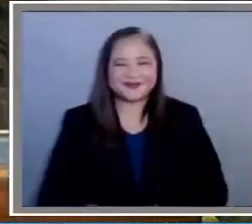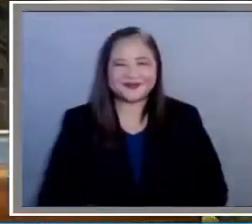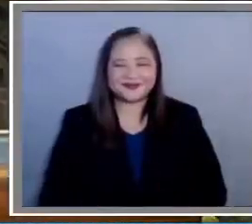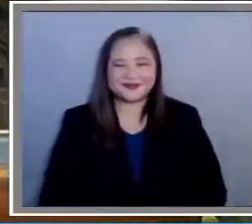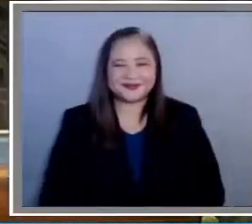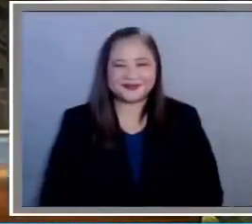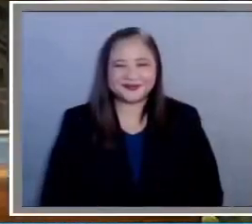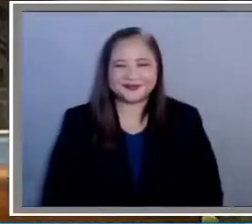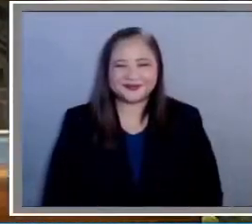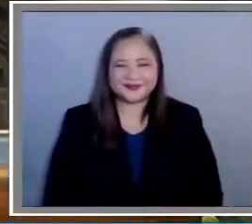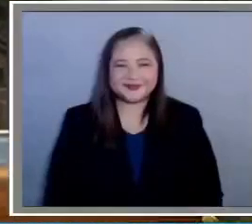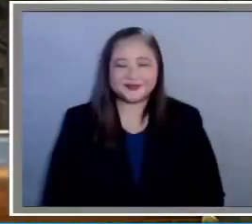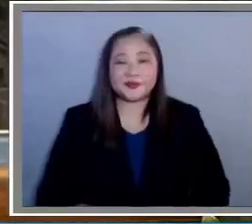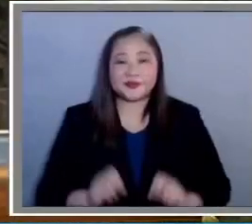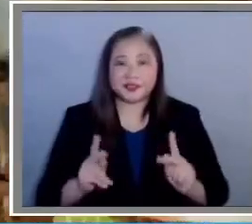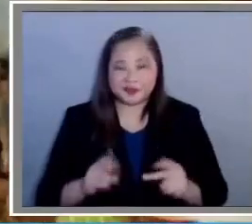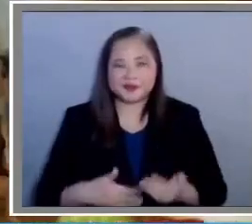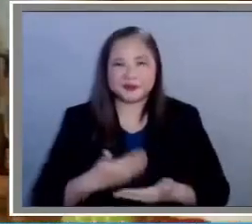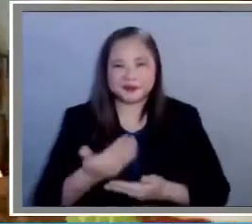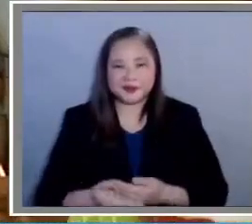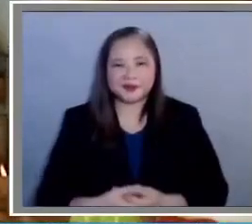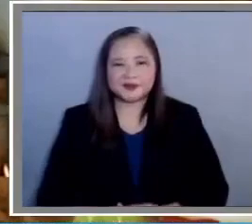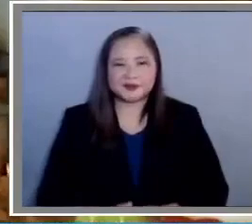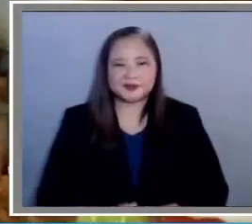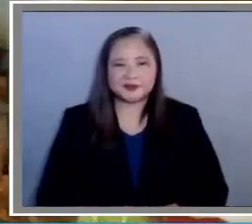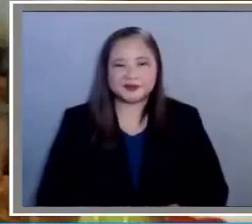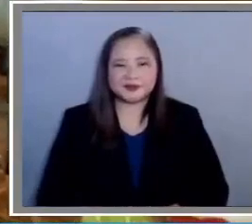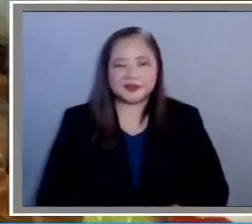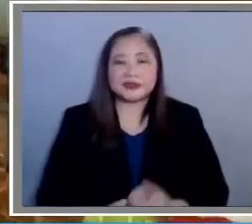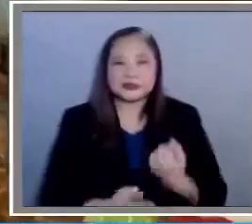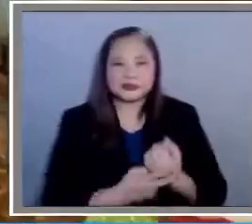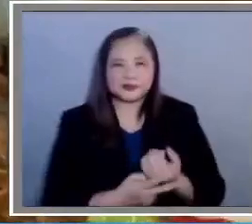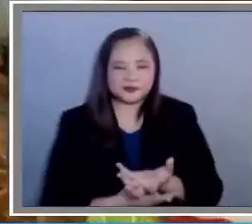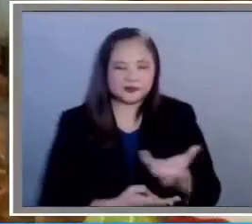Alright. So, ito naman. Sit.